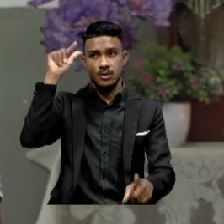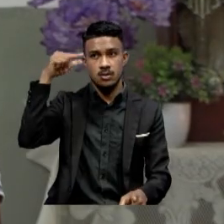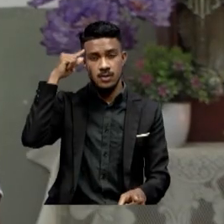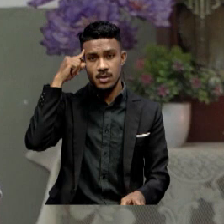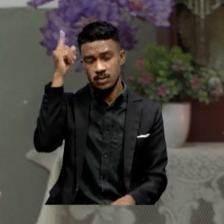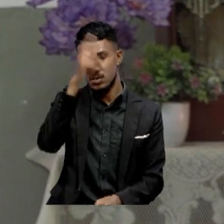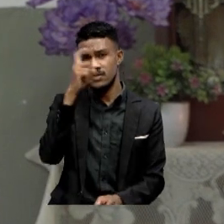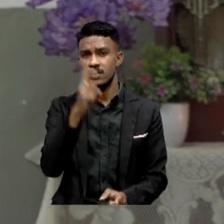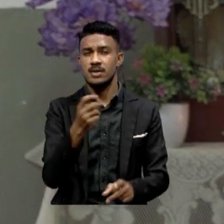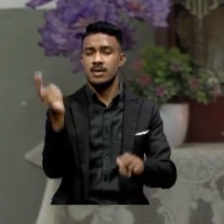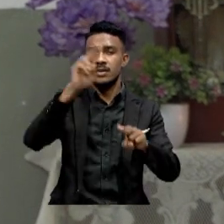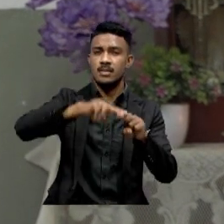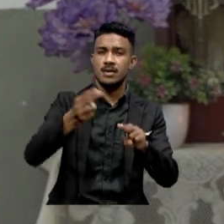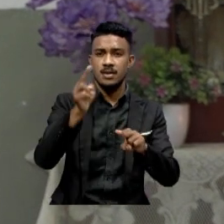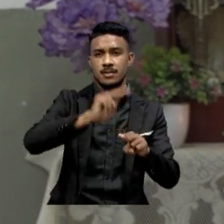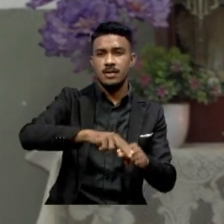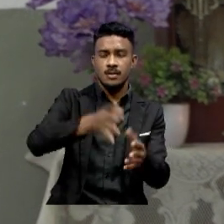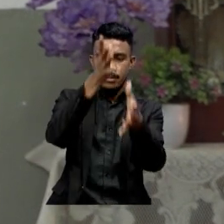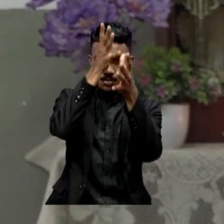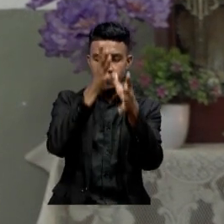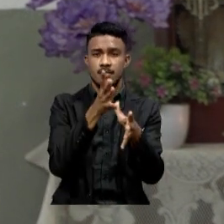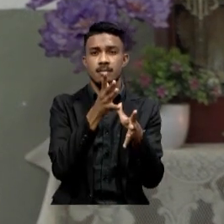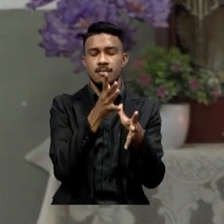aumenta ba veik, aumenta ba katuas.